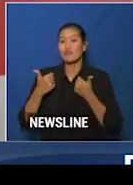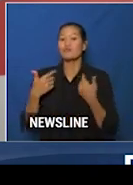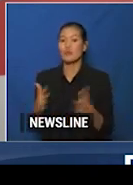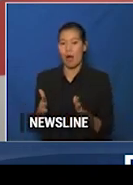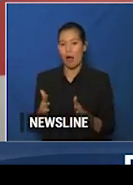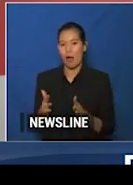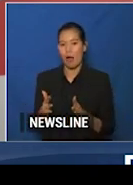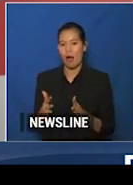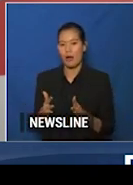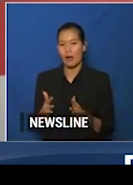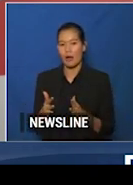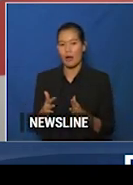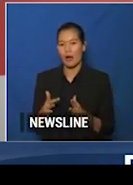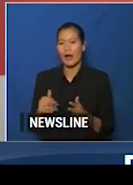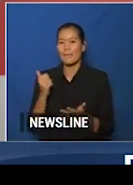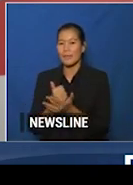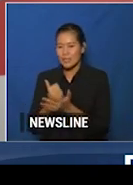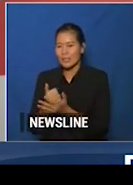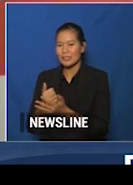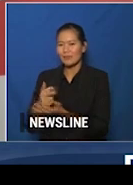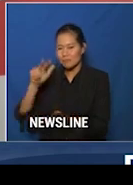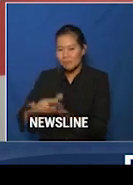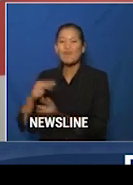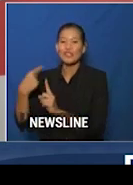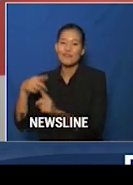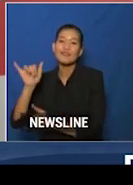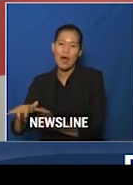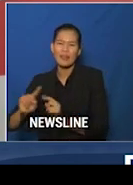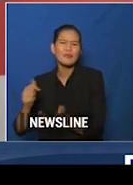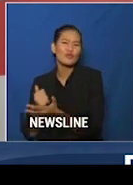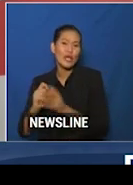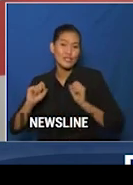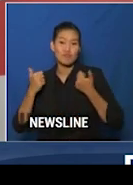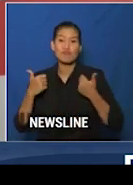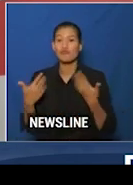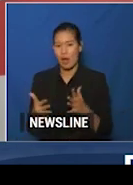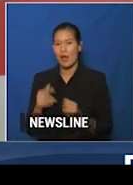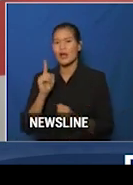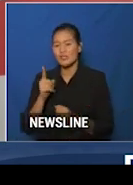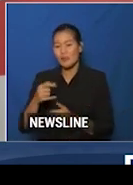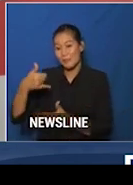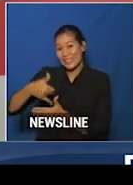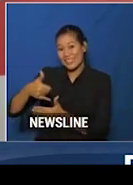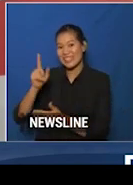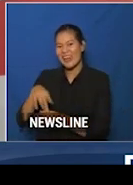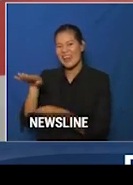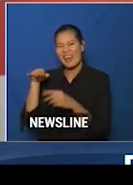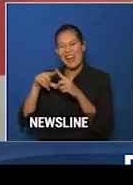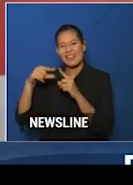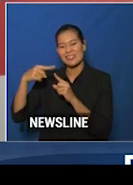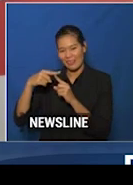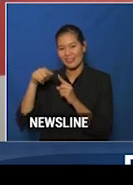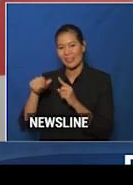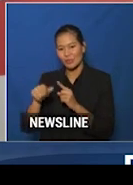penyakit ini pasti akan menunjukkan hasil yang positif Karena dasarnya adalah zat yang kita sebut dengan imunoglobulin